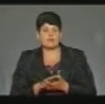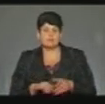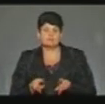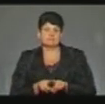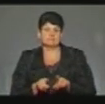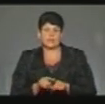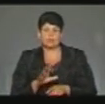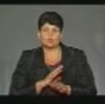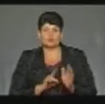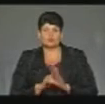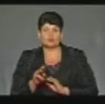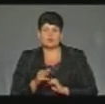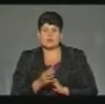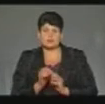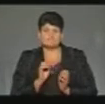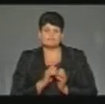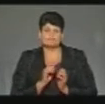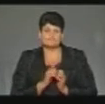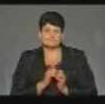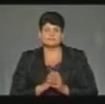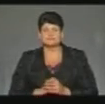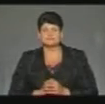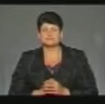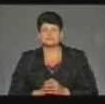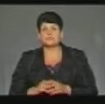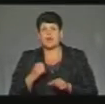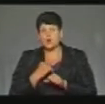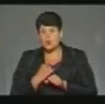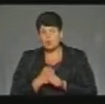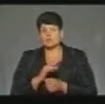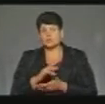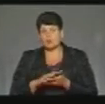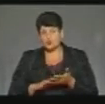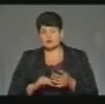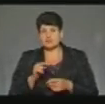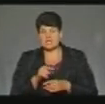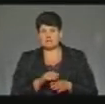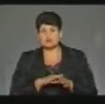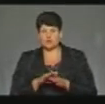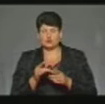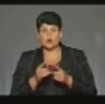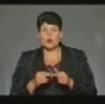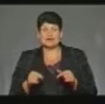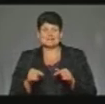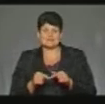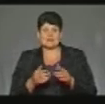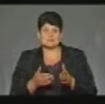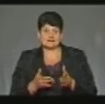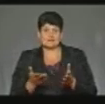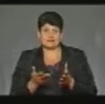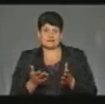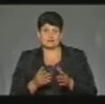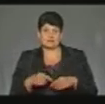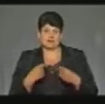початку травня? Ну, роботи продовжується, їх виконує, ну, організація, яка покладена